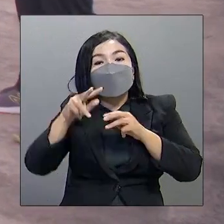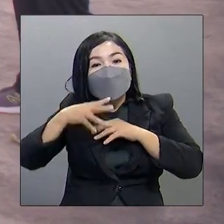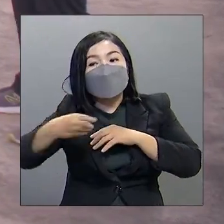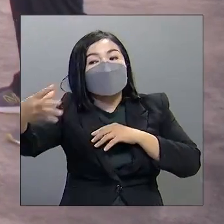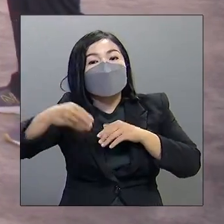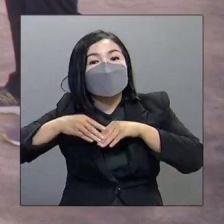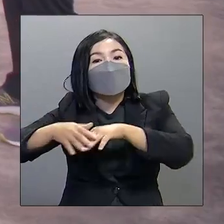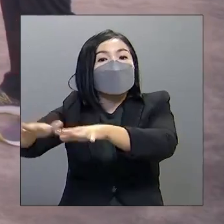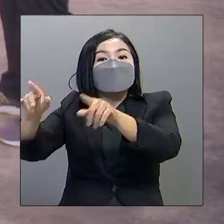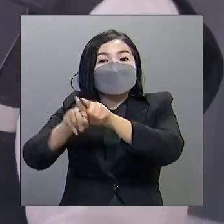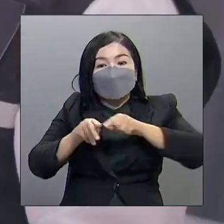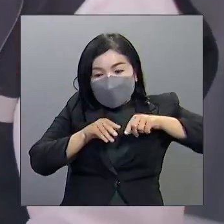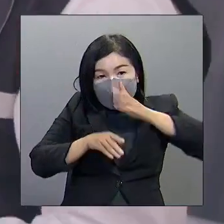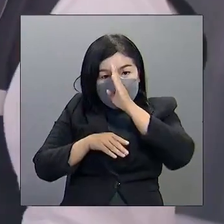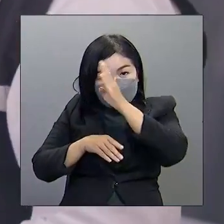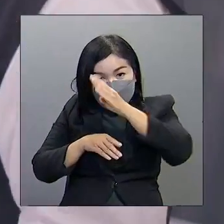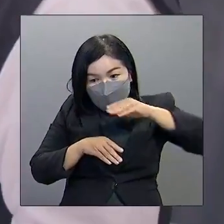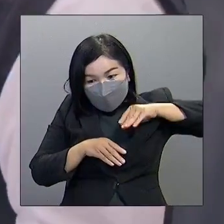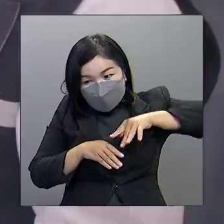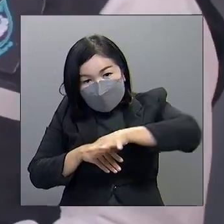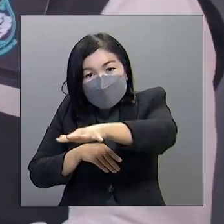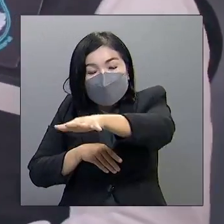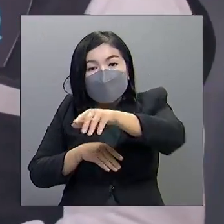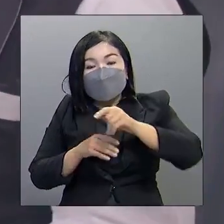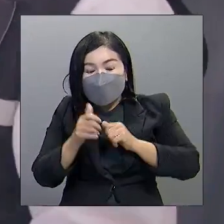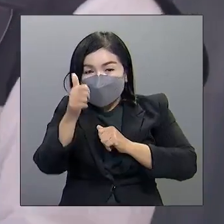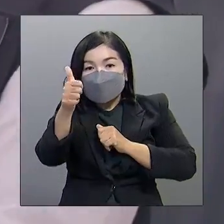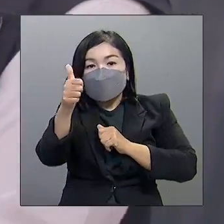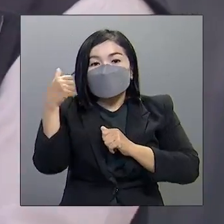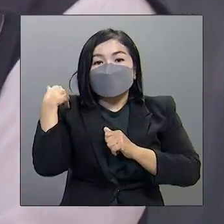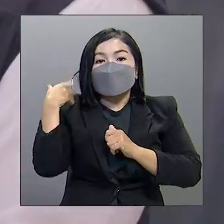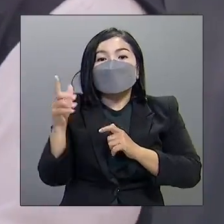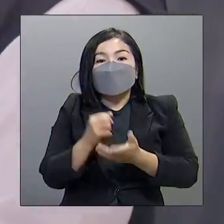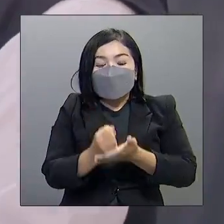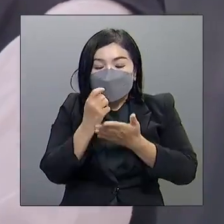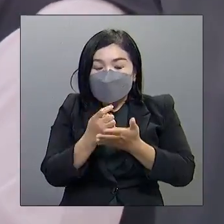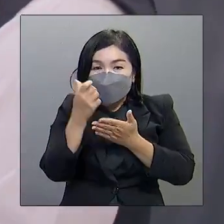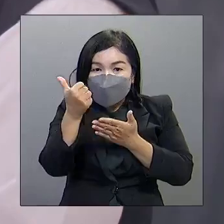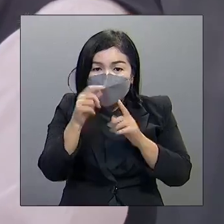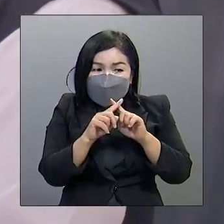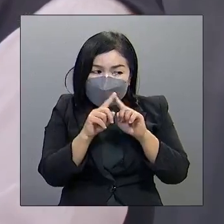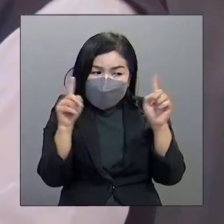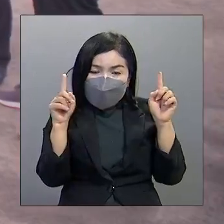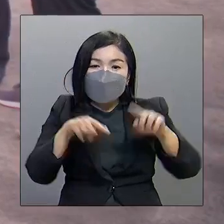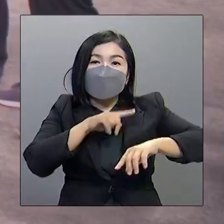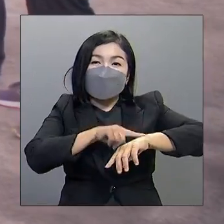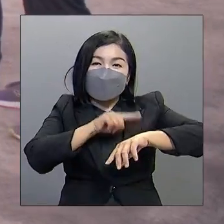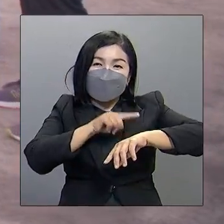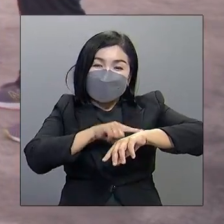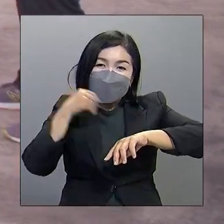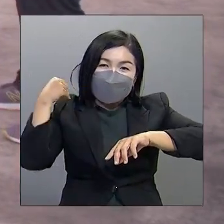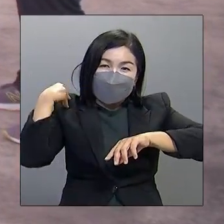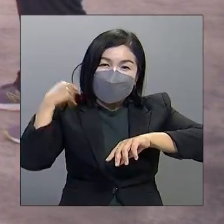างดิ่งซึ่งจะเป็นการระบายน้ำได้ค่อนข้างจะดีนะครับก็จะช่วยได้เยอะแต่ว่าคราวนี้อาจจะต้องใช้เวลานิดนึงตาม